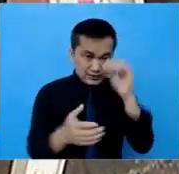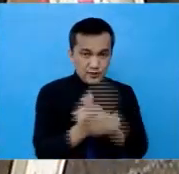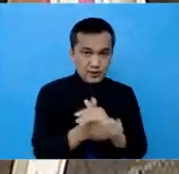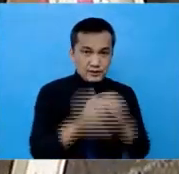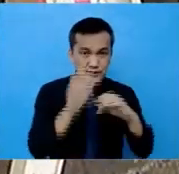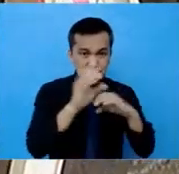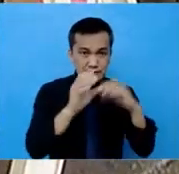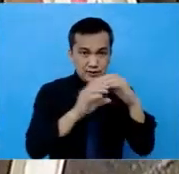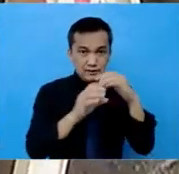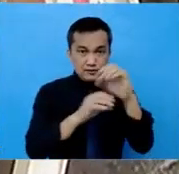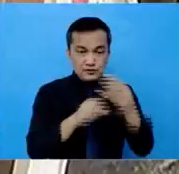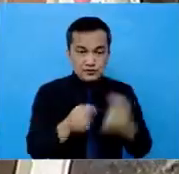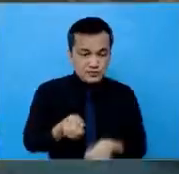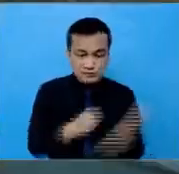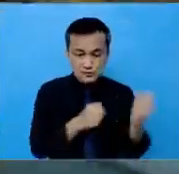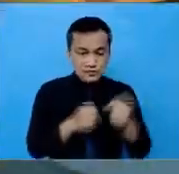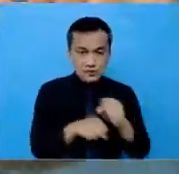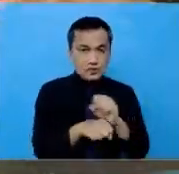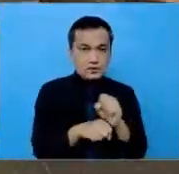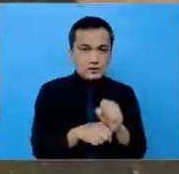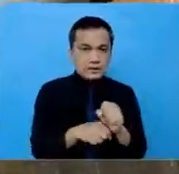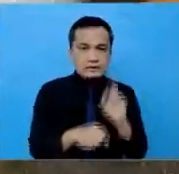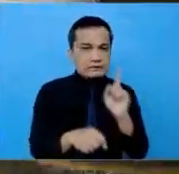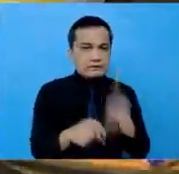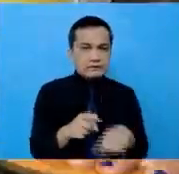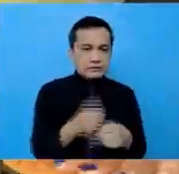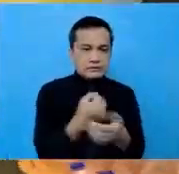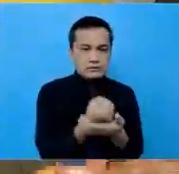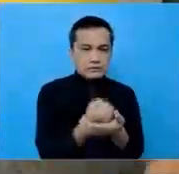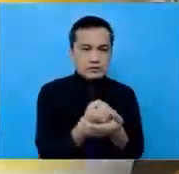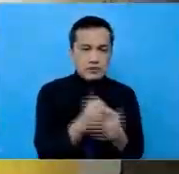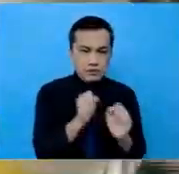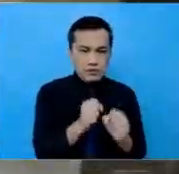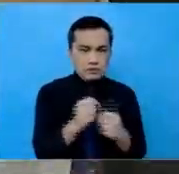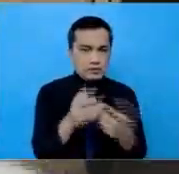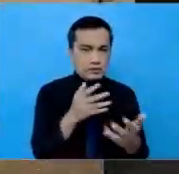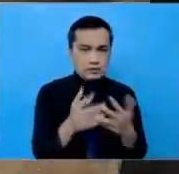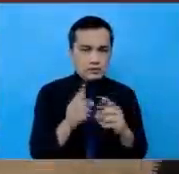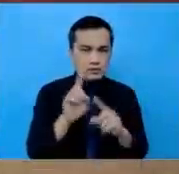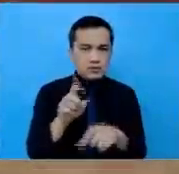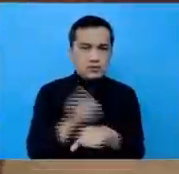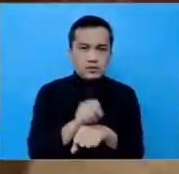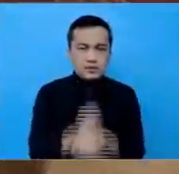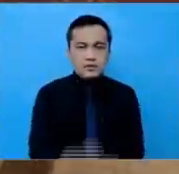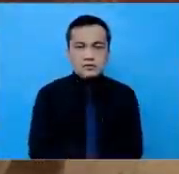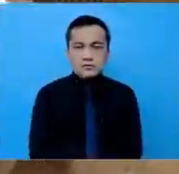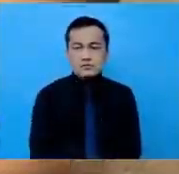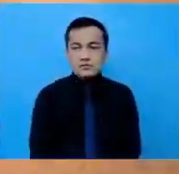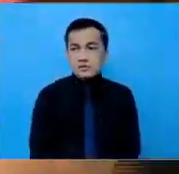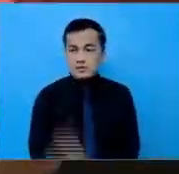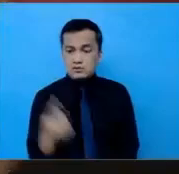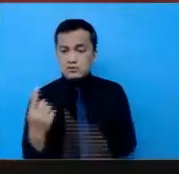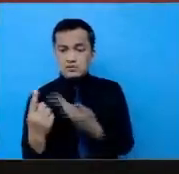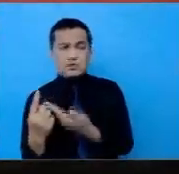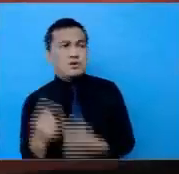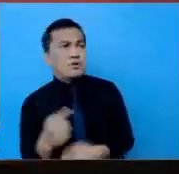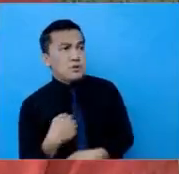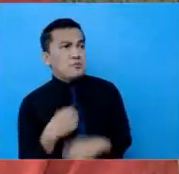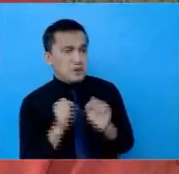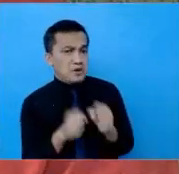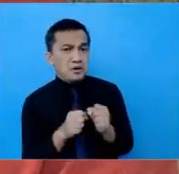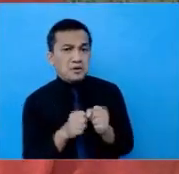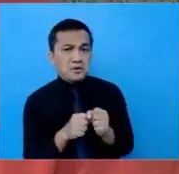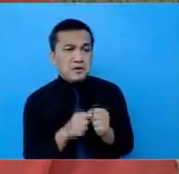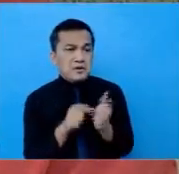di naman daw agad-agad makakasahod kahit pwede na siya magtrabaho ngayon. Makakabayad siguro kami pa isa-isa, hindi